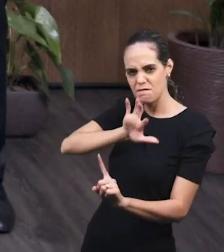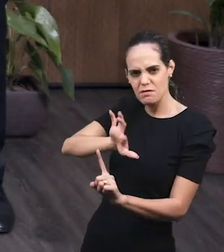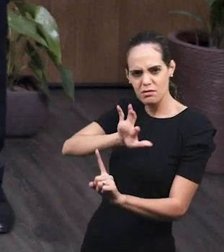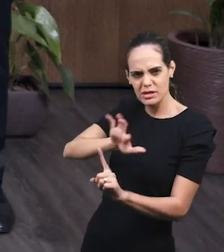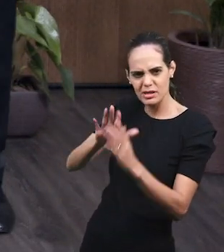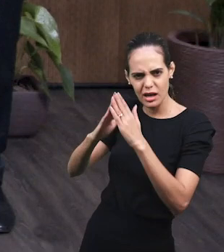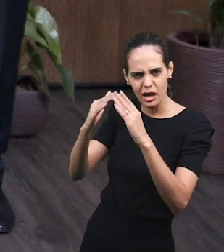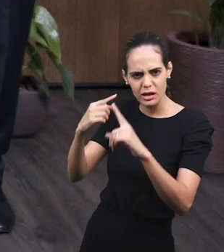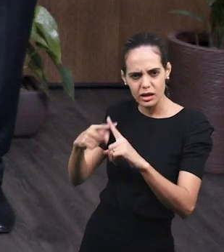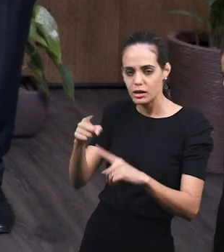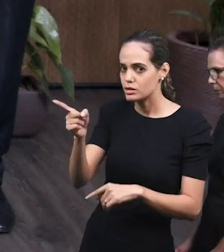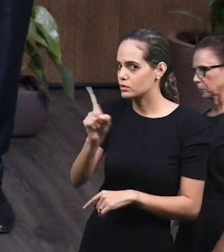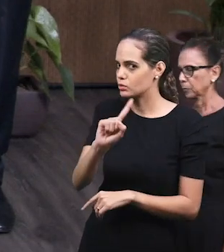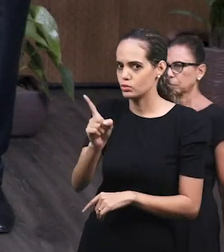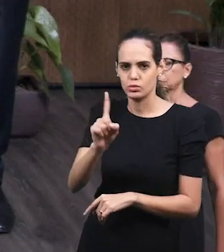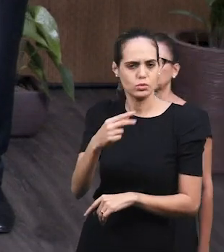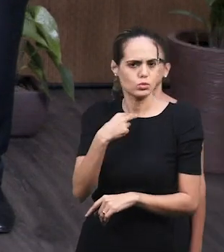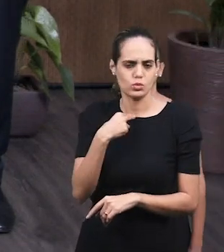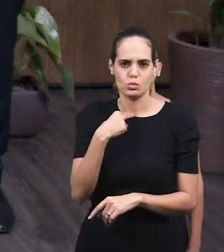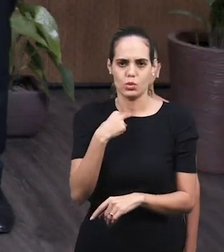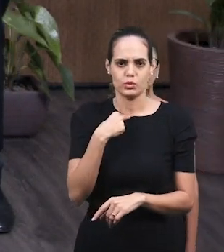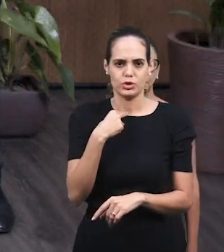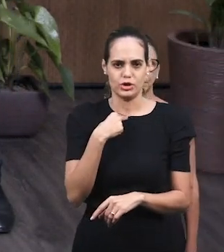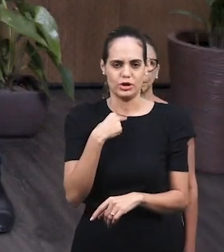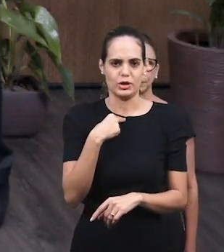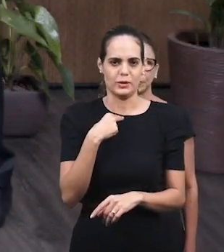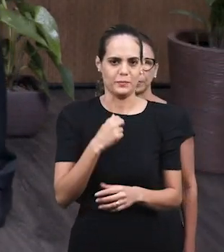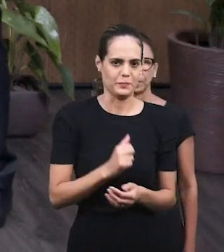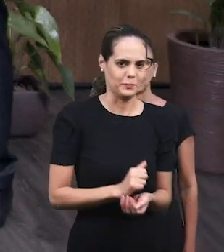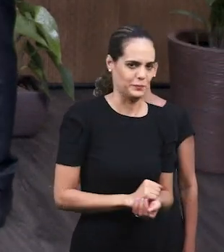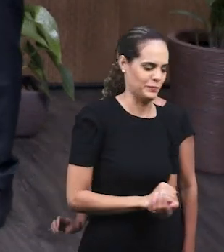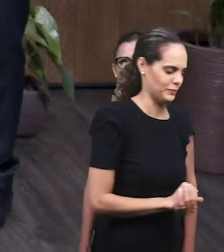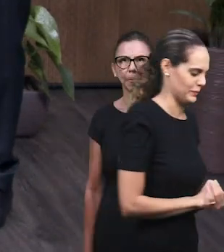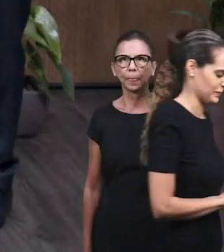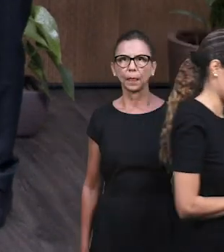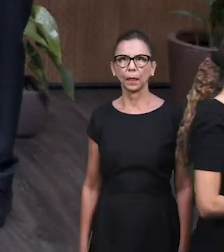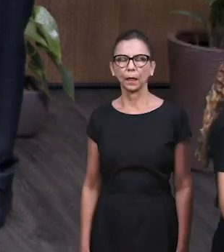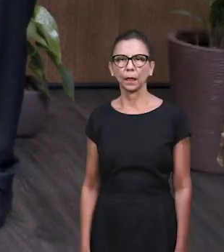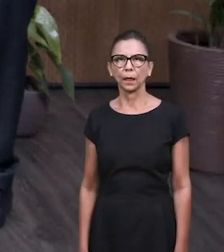pouvait pas intervenir dans la vie de l'Église. Même pourquoi,